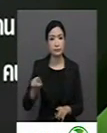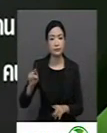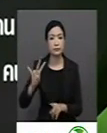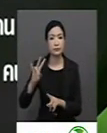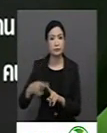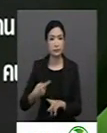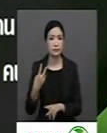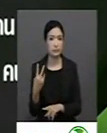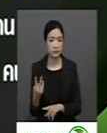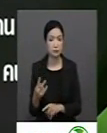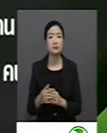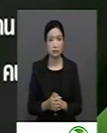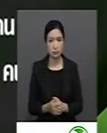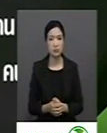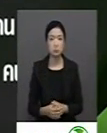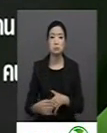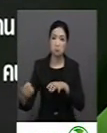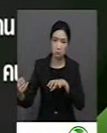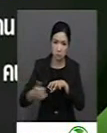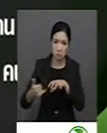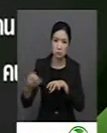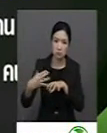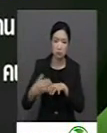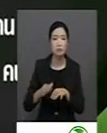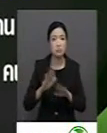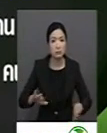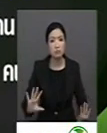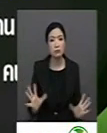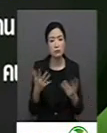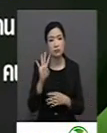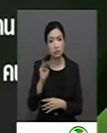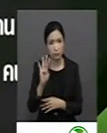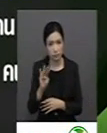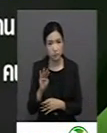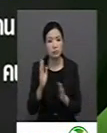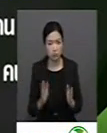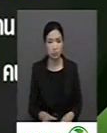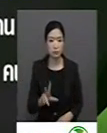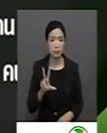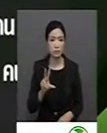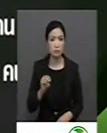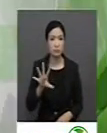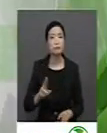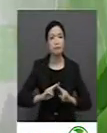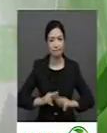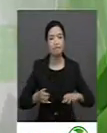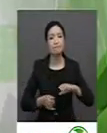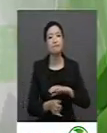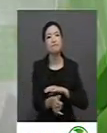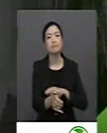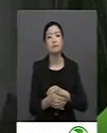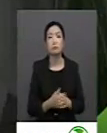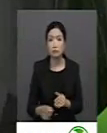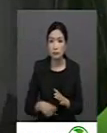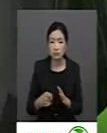ง7กุมภาพันธ์มีการรับแจ้งเด็กหายไปแล้ว40รายมี35รายครับที่ออกจากบ้านไปเองนะฮะส่วน